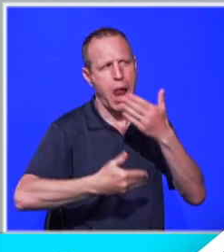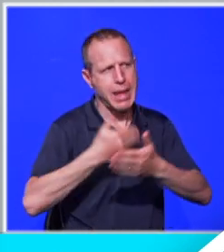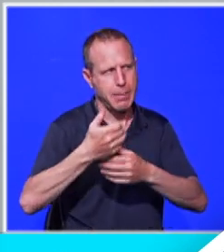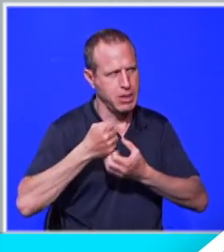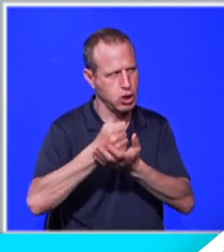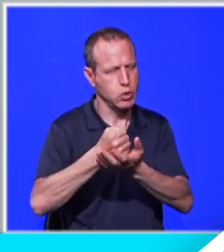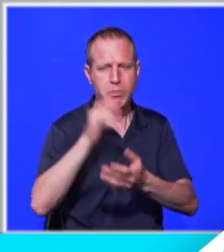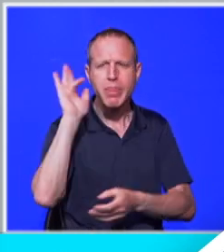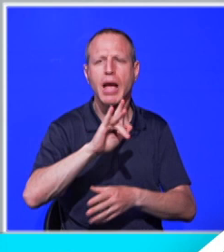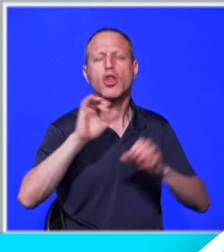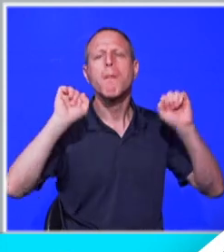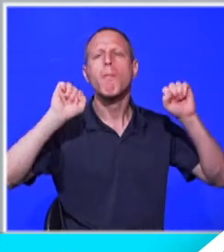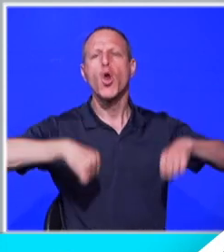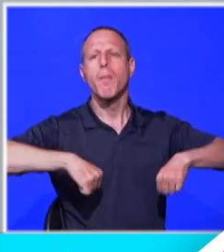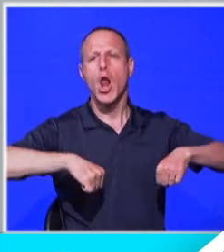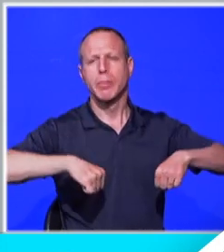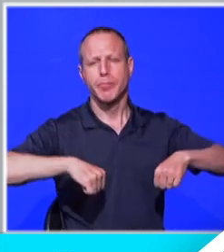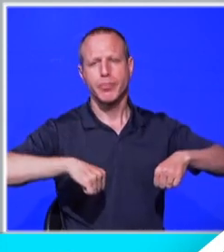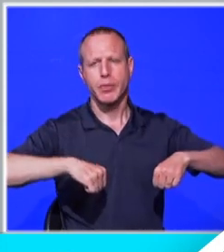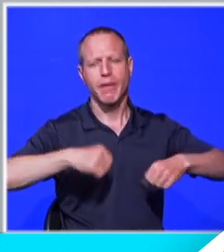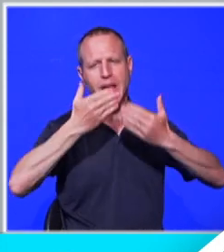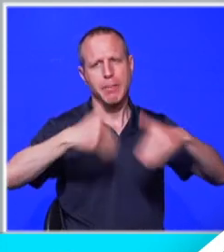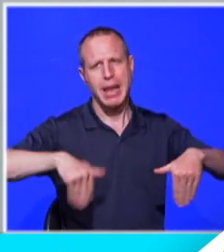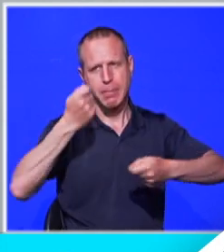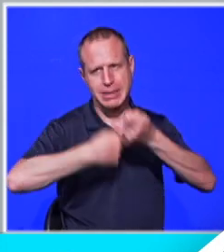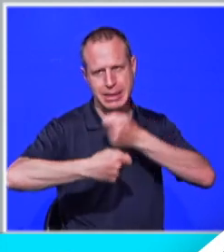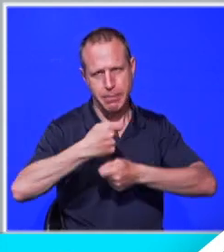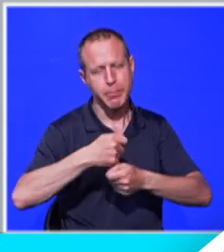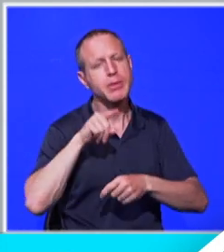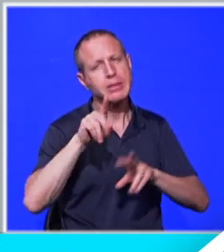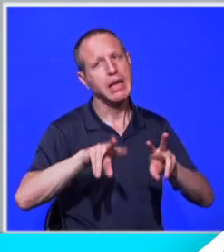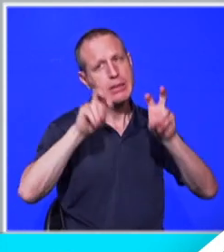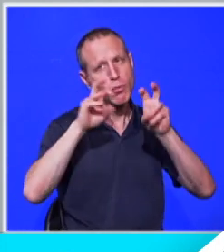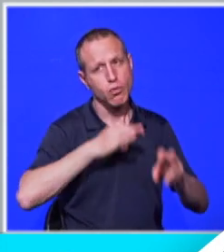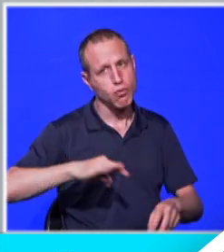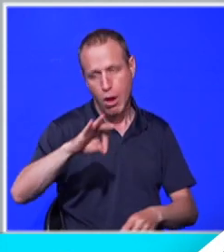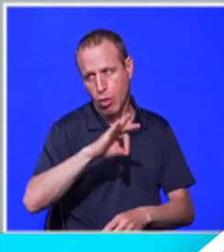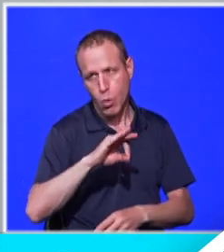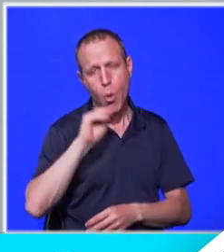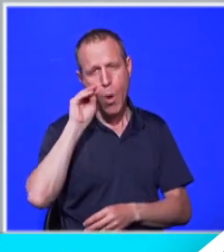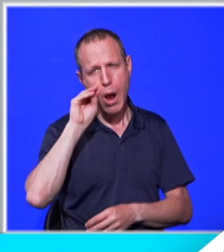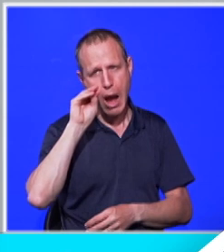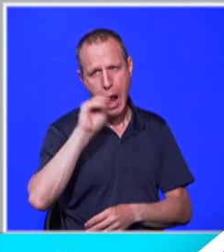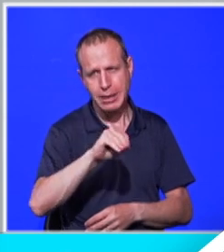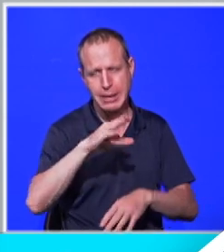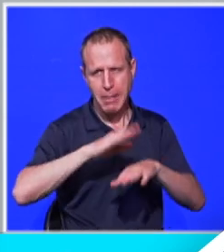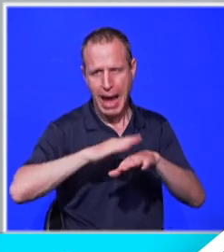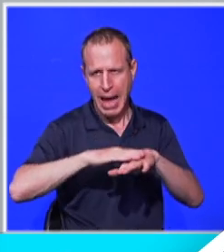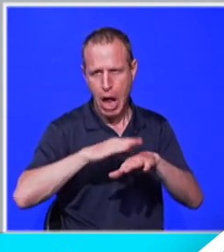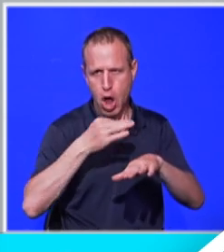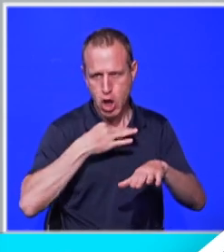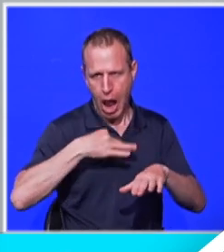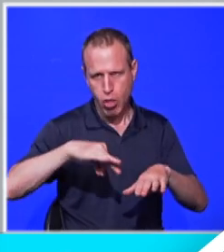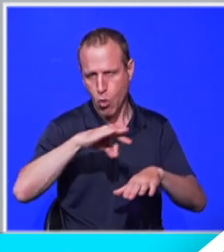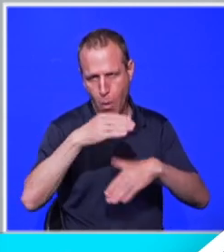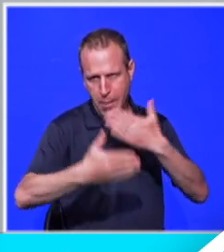כנגד מונופולים והגבלים עסקיים. זו ההזדמנות שלנו לשים את הרגל שלנו